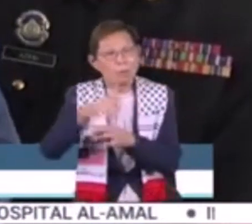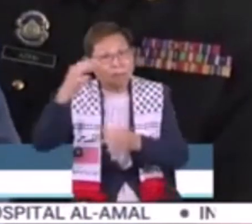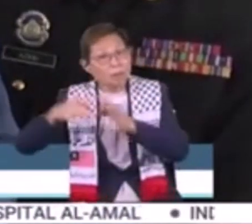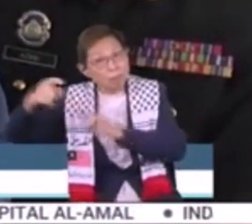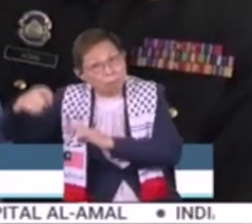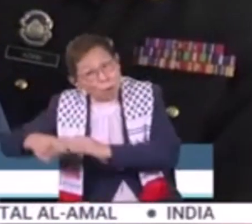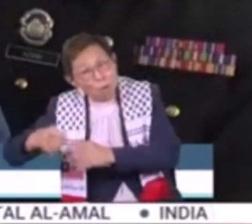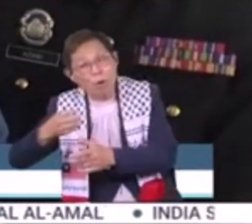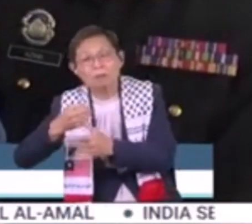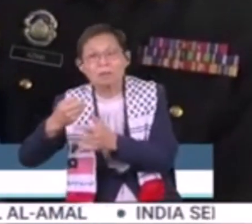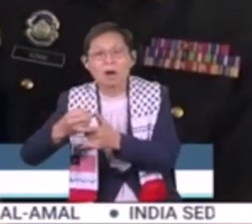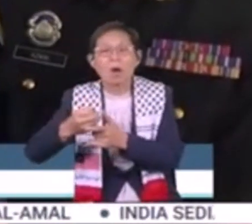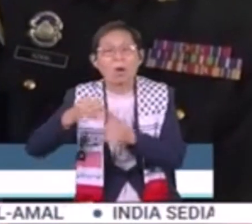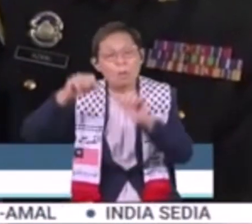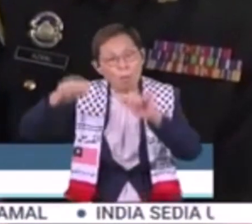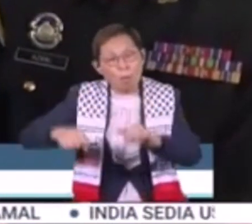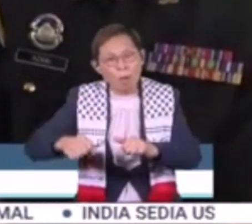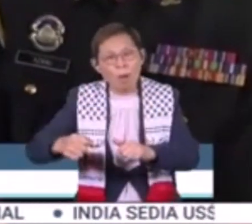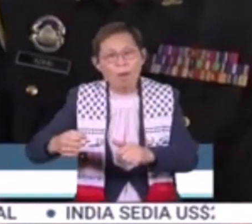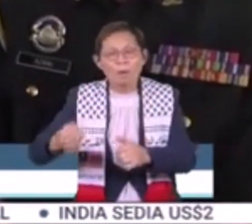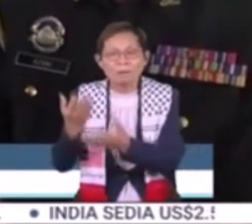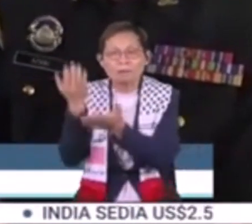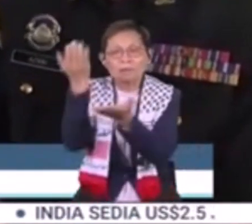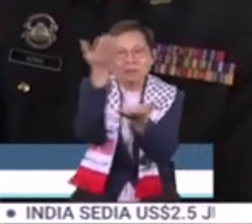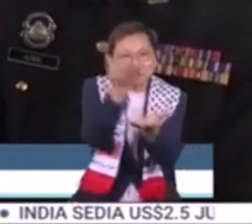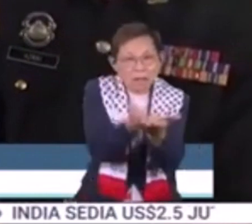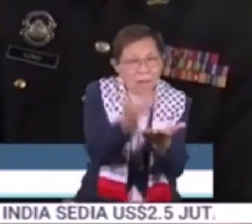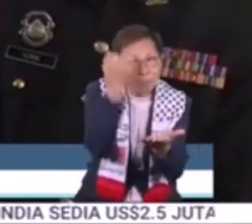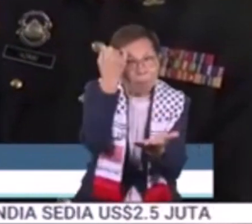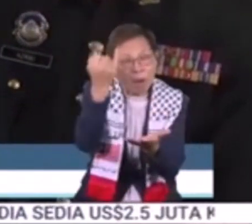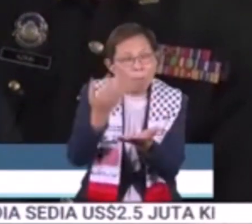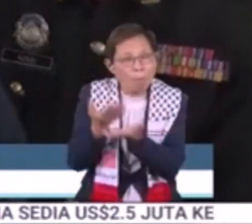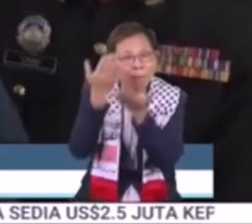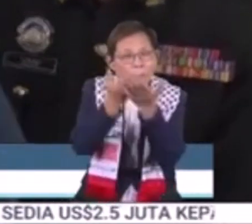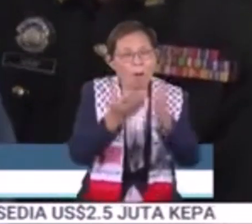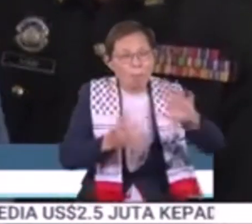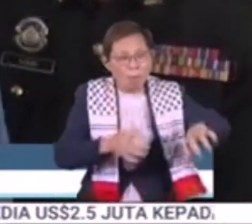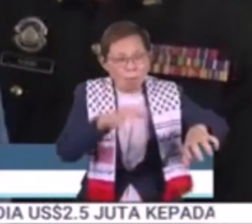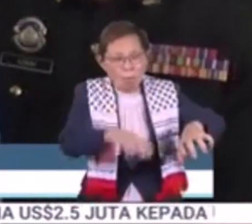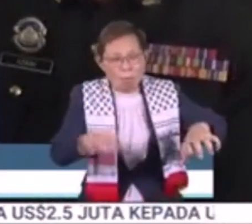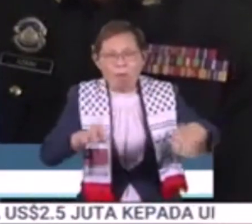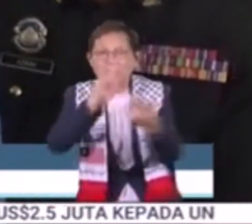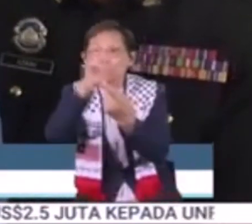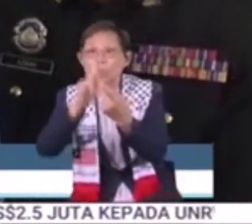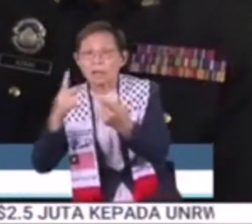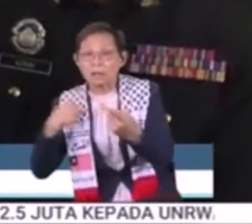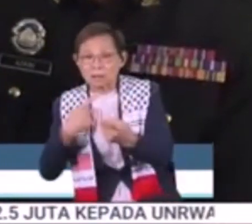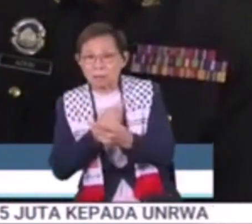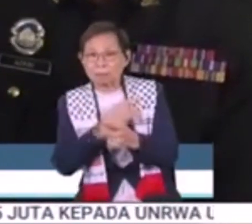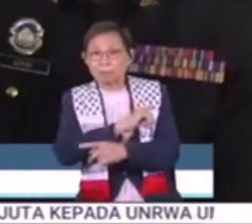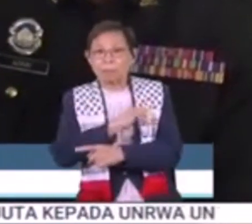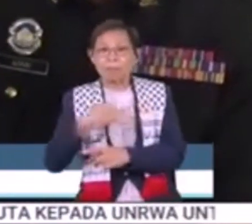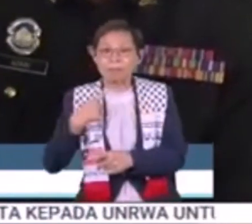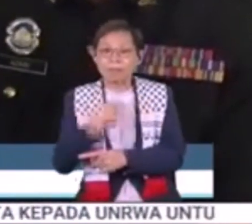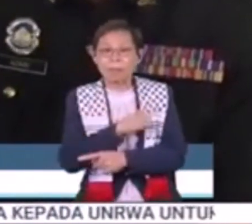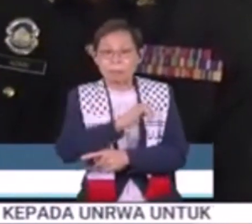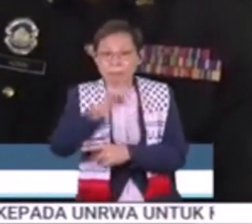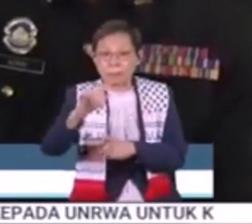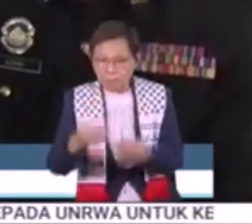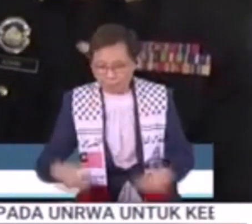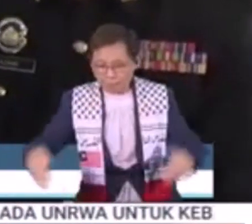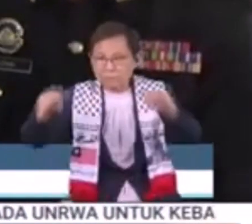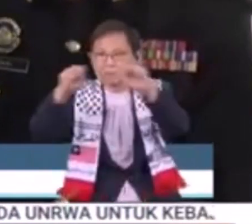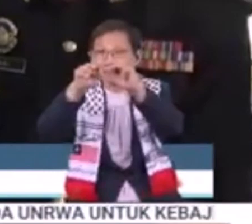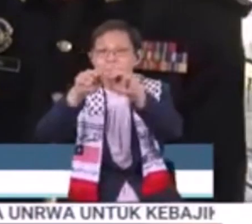keperluan dan sebagainya, boleh apa ni bagi cadangan pandangan kepada kita lokasi yang bersesuaian lah. Antara tumpuan kita, kita pergi kepada ke masjid-masjid